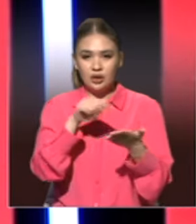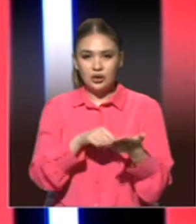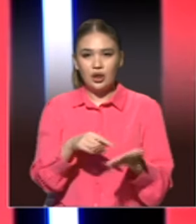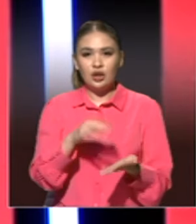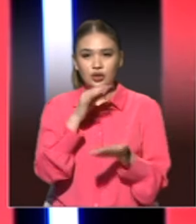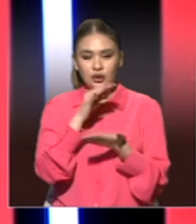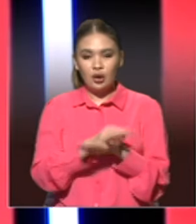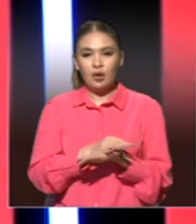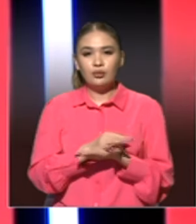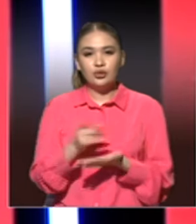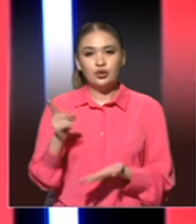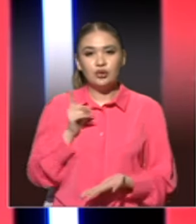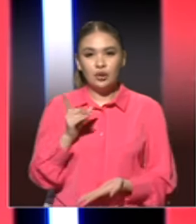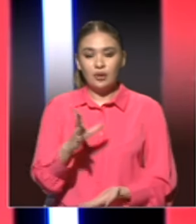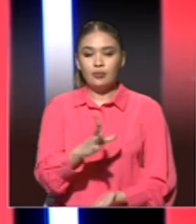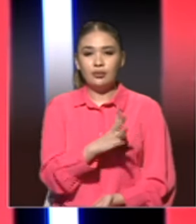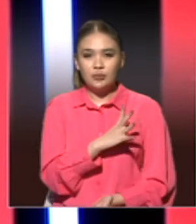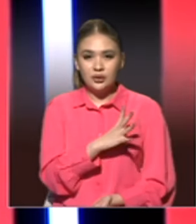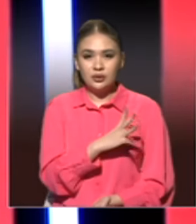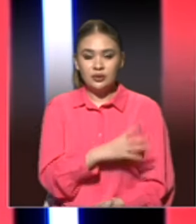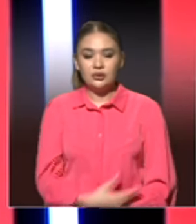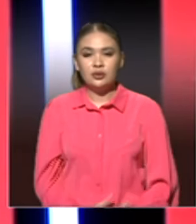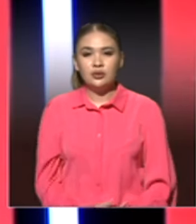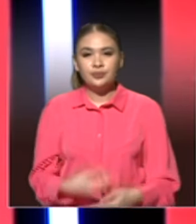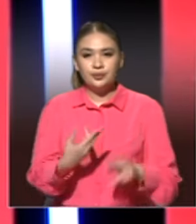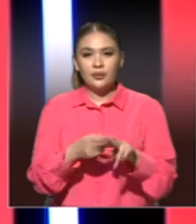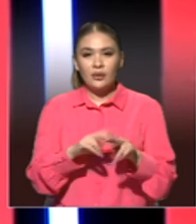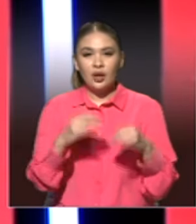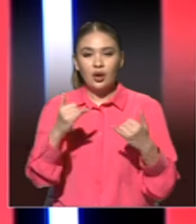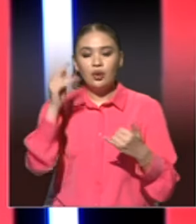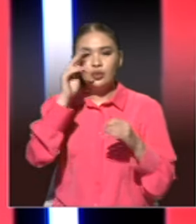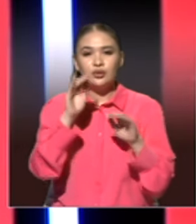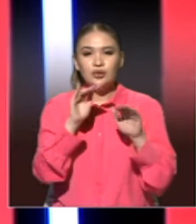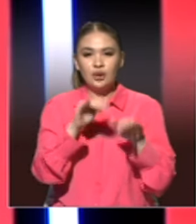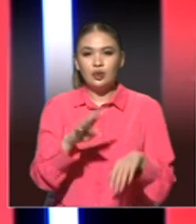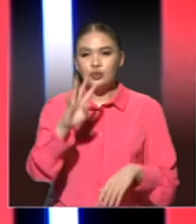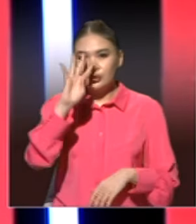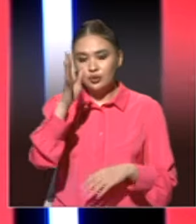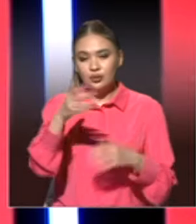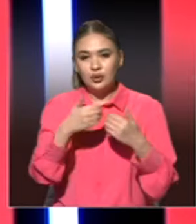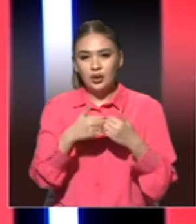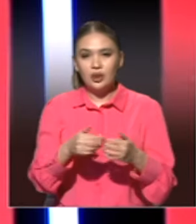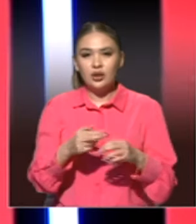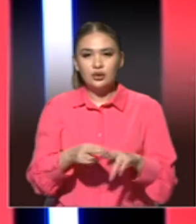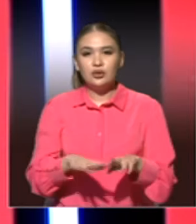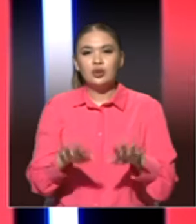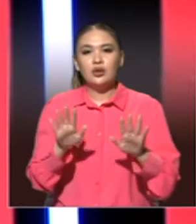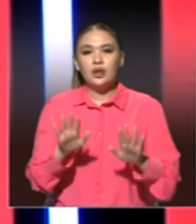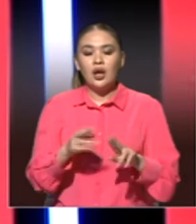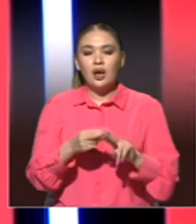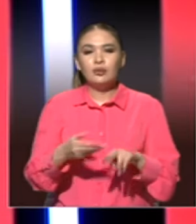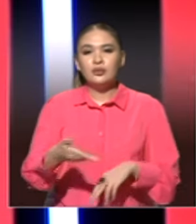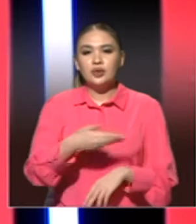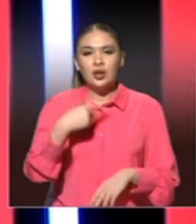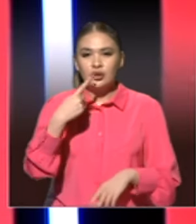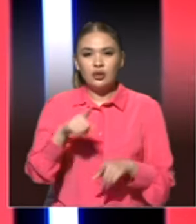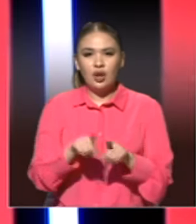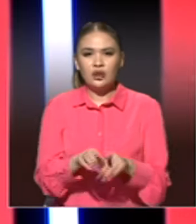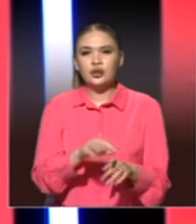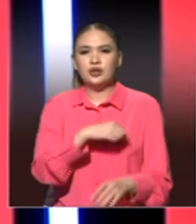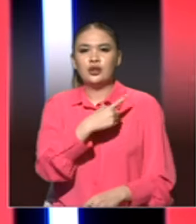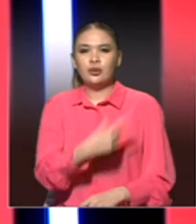алуды күткен едік. Қалай дегенмен де бүгін оқуға түскен азаматтар 4 жылдан кейін тек қана біз айтып отырған табақтай